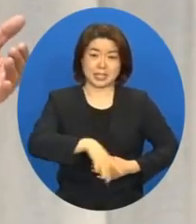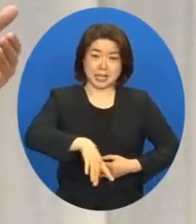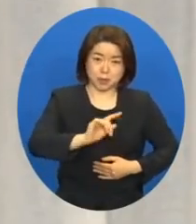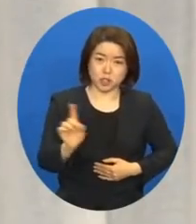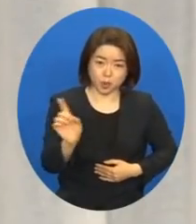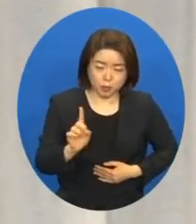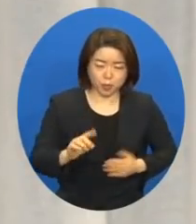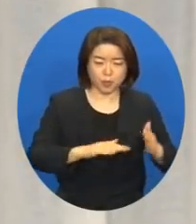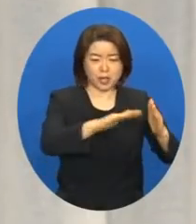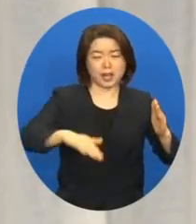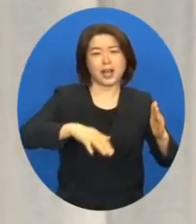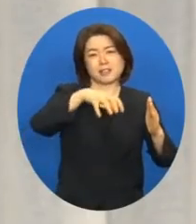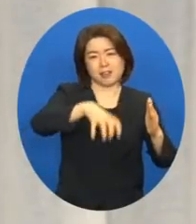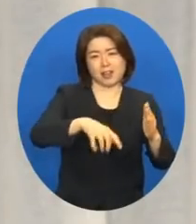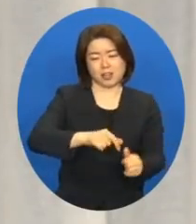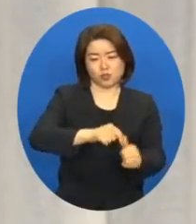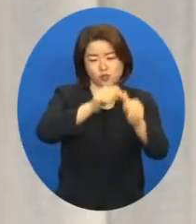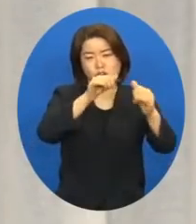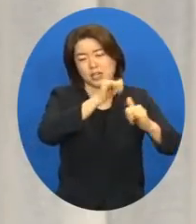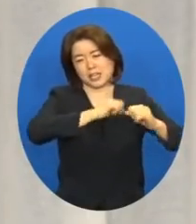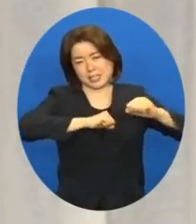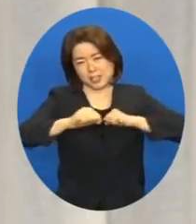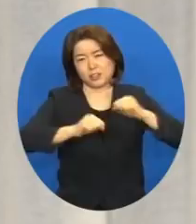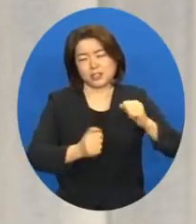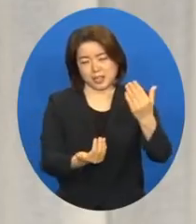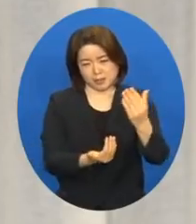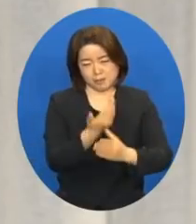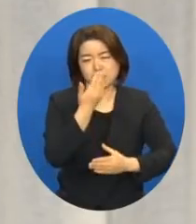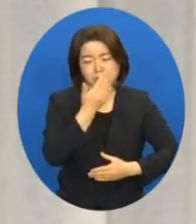가정 안에 구원의 역사가 일어나게 됩니다.